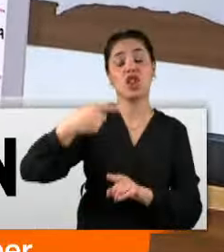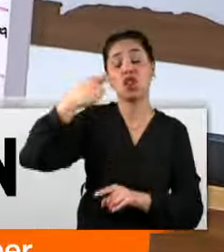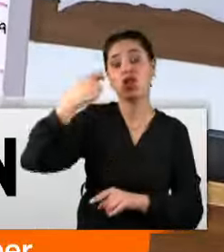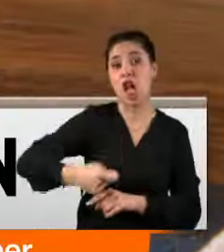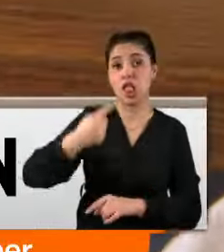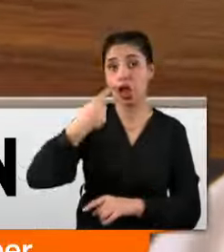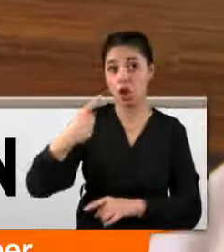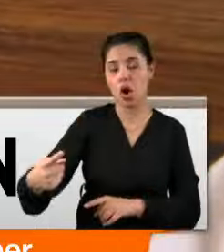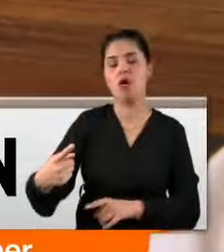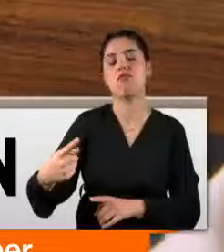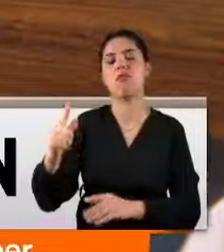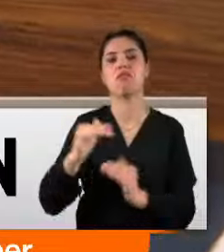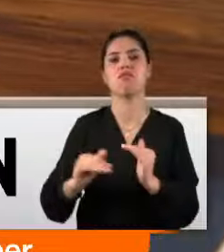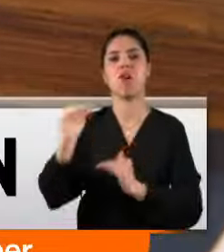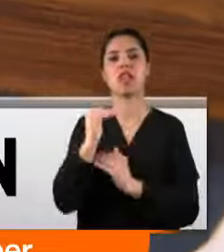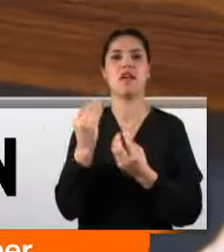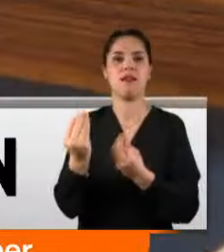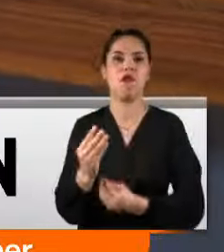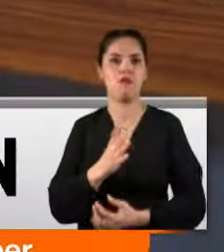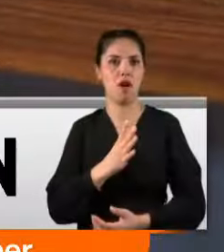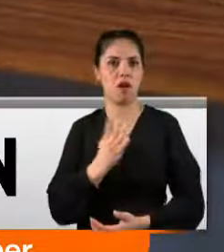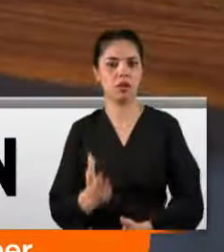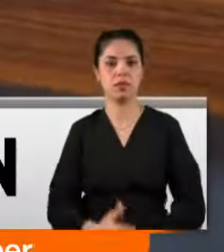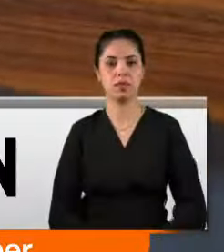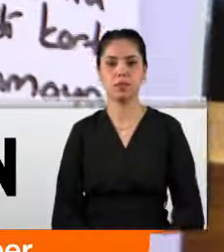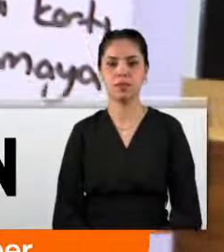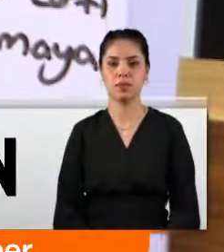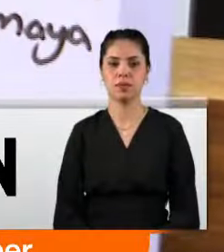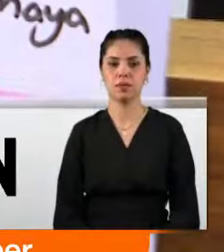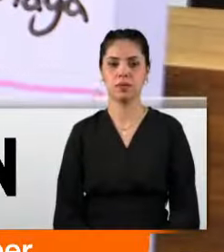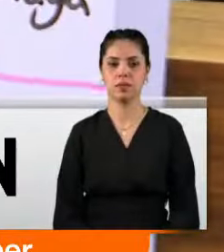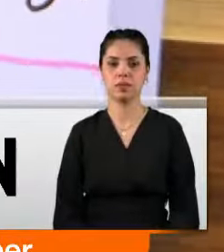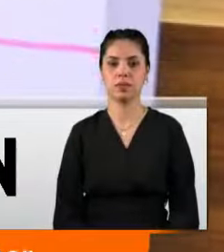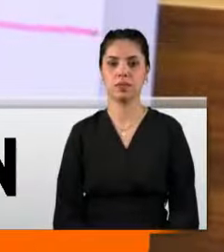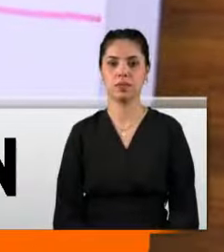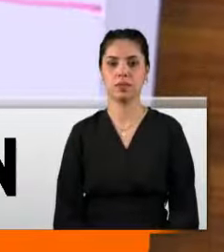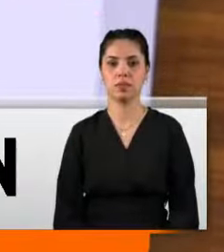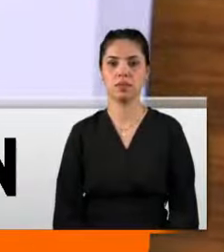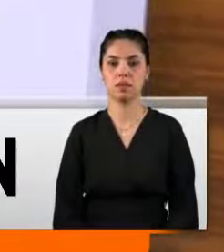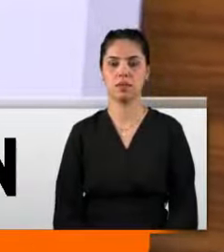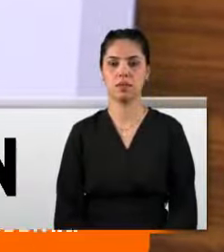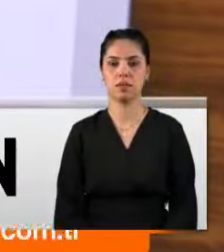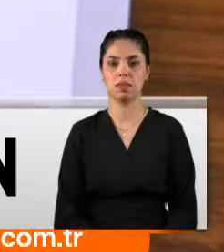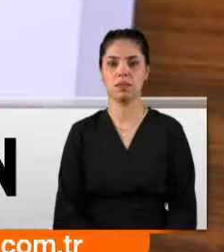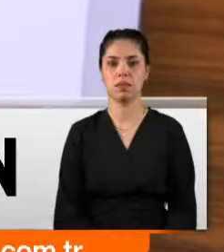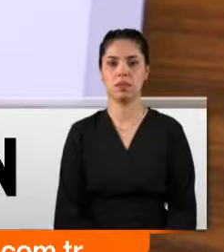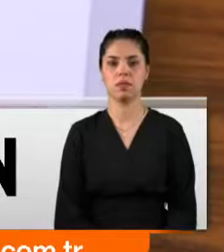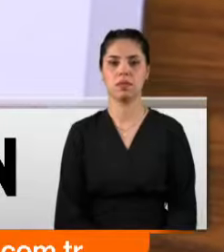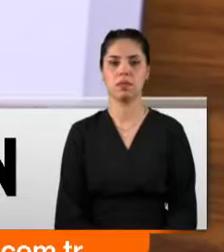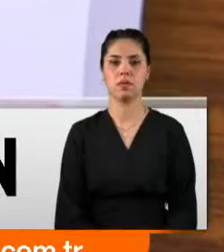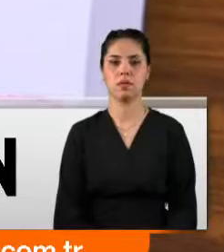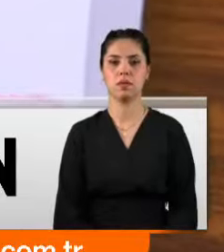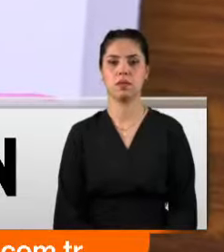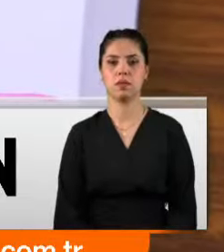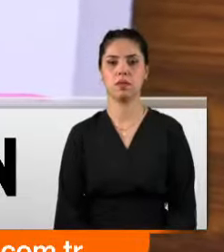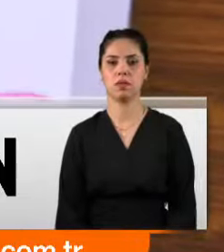bir tanesi otomatik fatura ödeme talimatına da artı 3 bin lira tanımlıyor. Bir başkası 5 tane otomatik ödeme talimatı ile birlikte